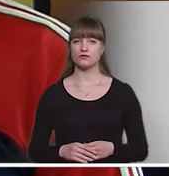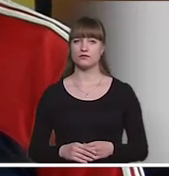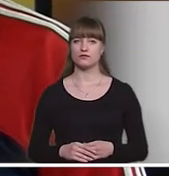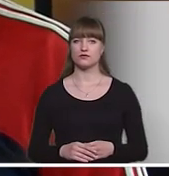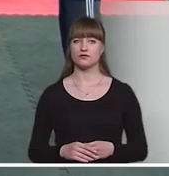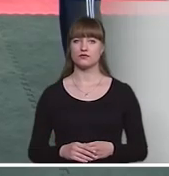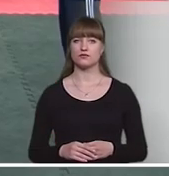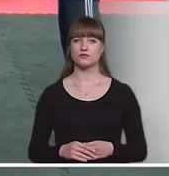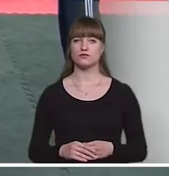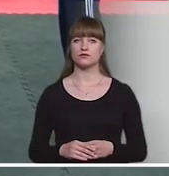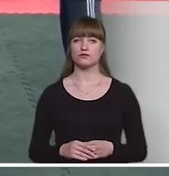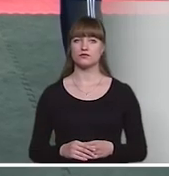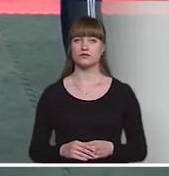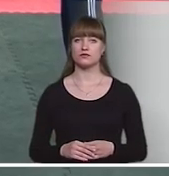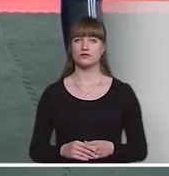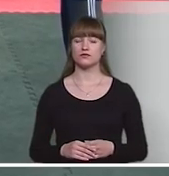Шизунтай.